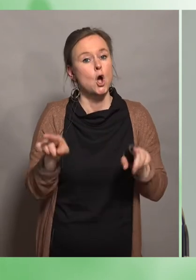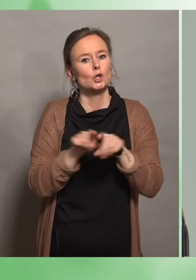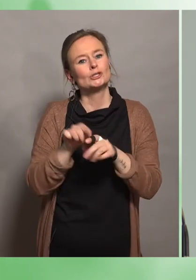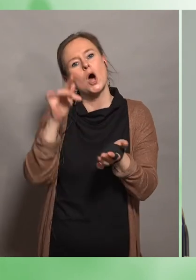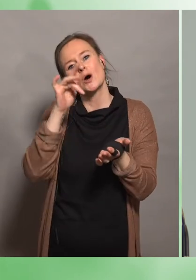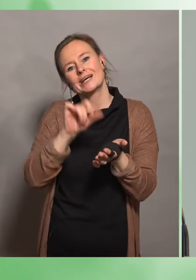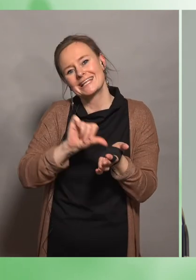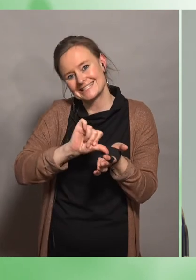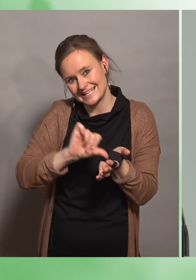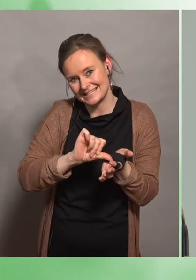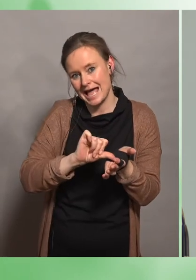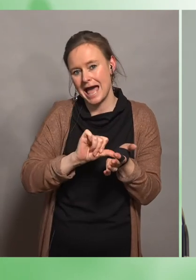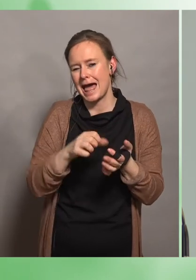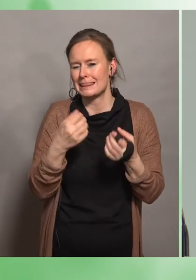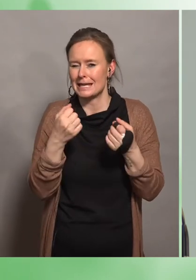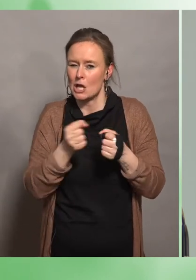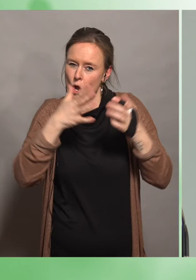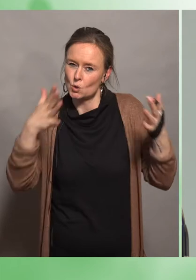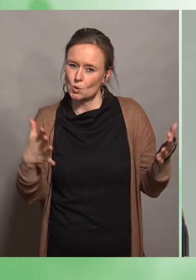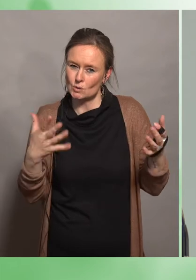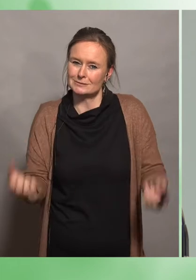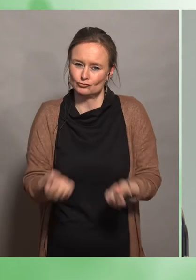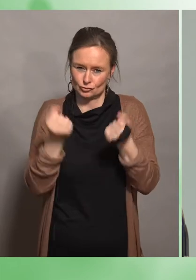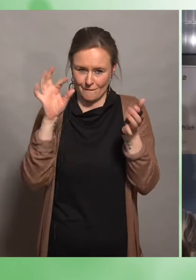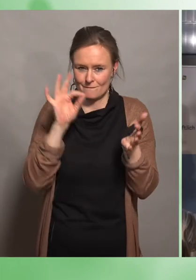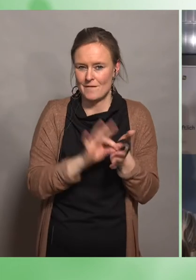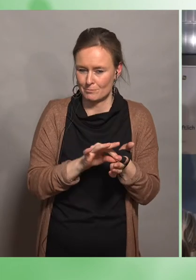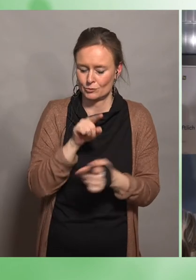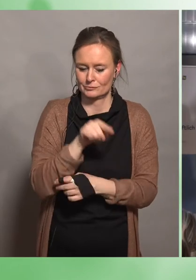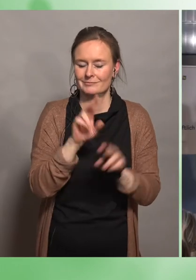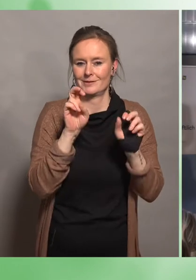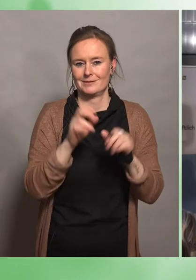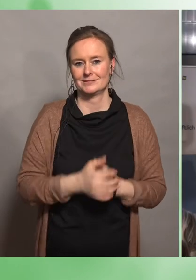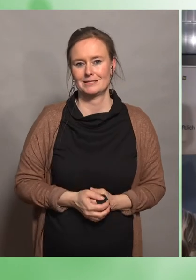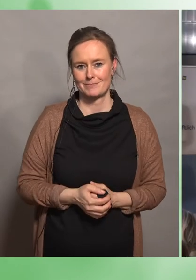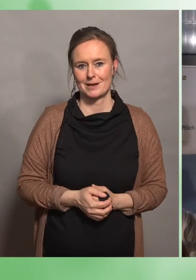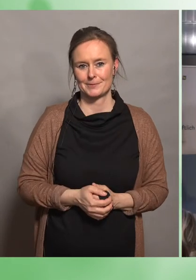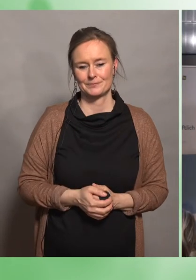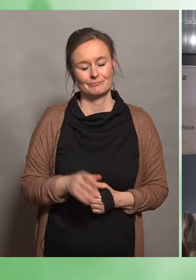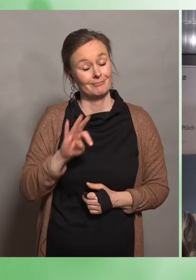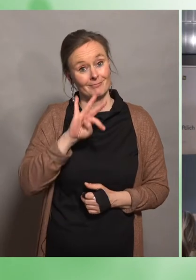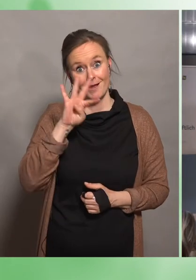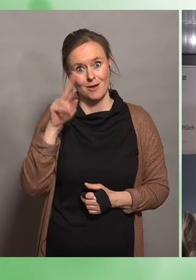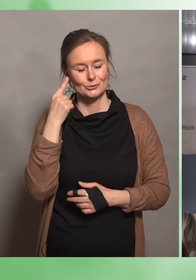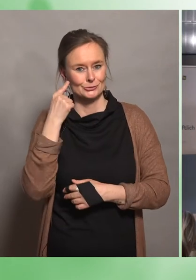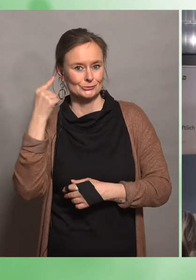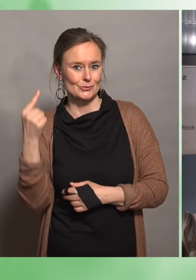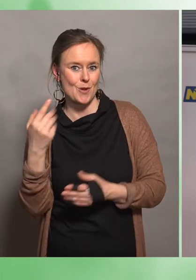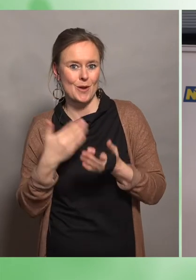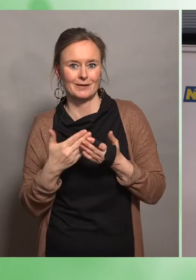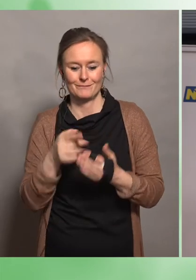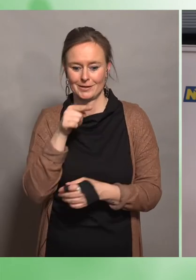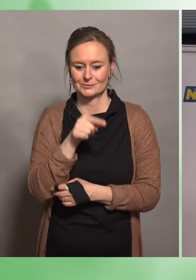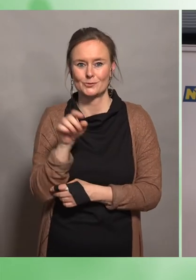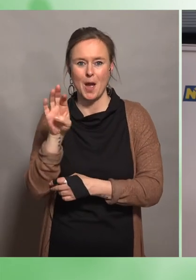setzen wir im Moment einen großen Schwerpunkt auf dieses Thema. Schön zu hören, was bei BIPA alles passiert. Vielen